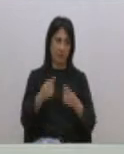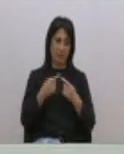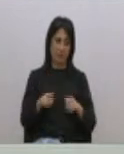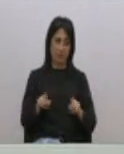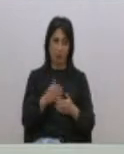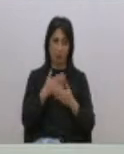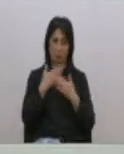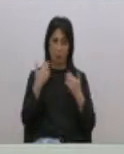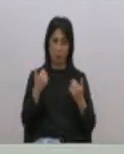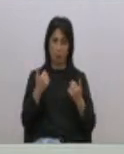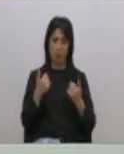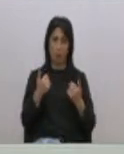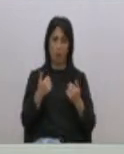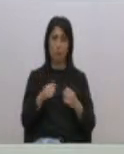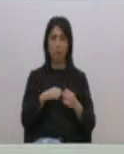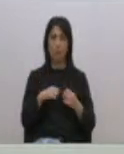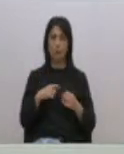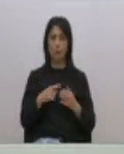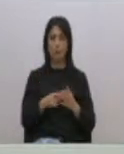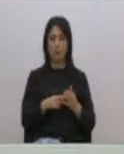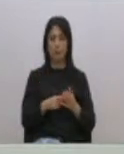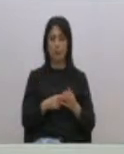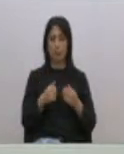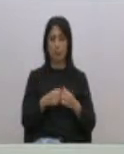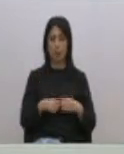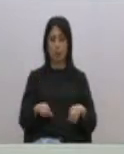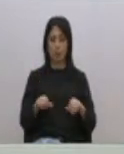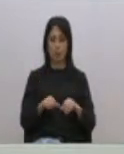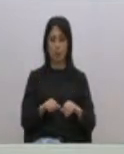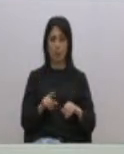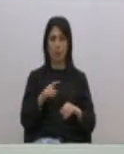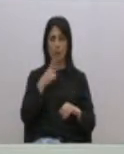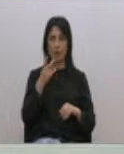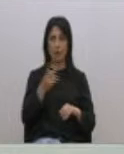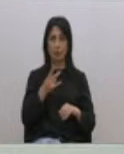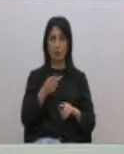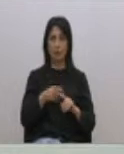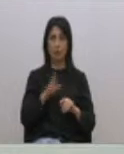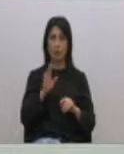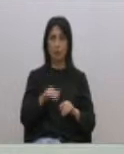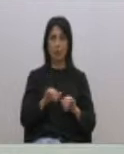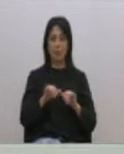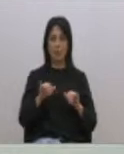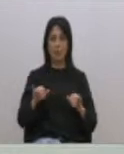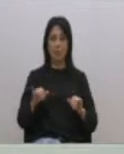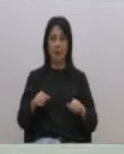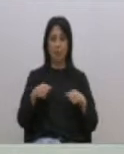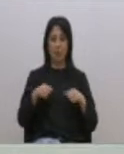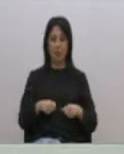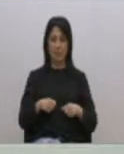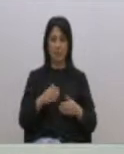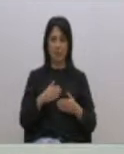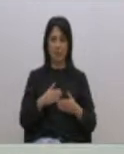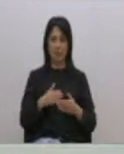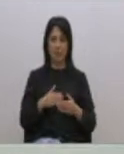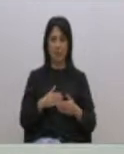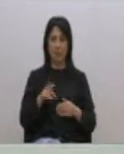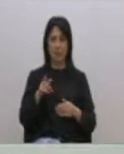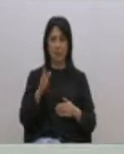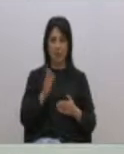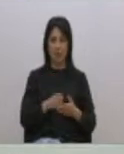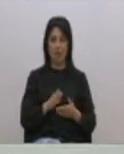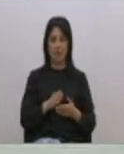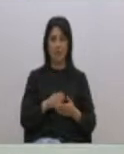ერთი თვითონ საგამოძიებო კომისია, რა თქმა უნდა, ის უფრო ფართო დისკრეციით სარგებლობს და იქ არის